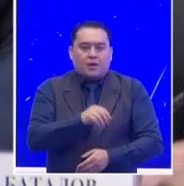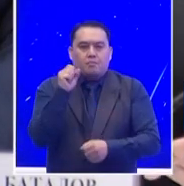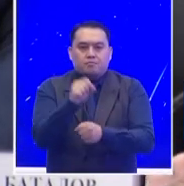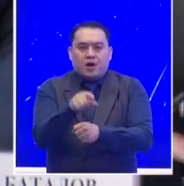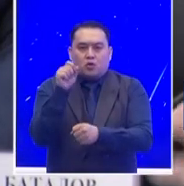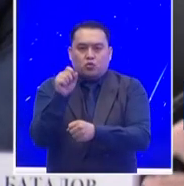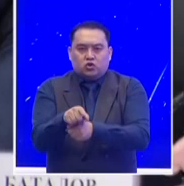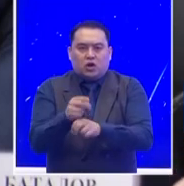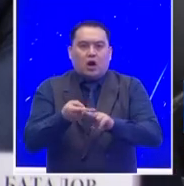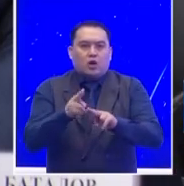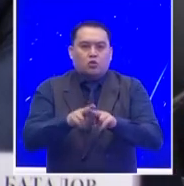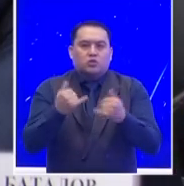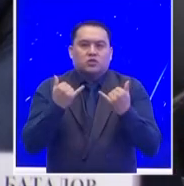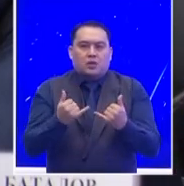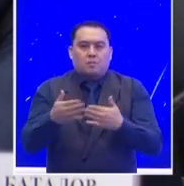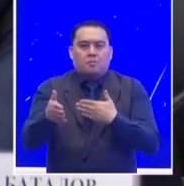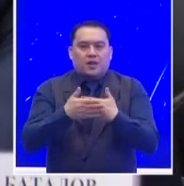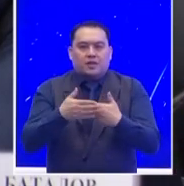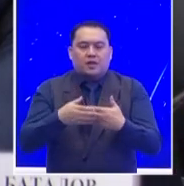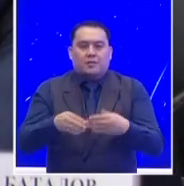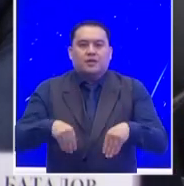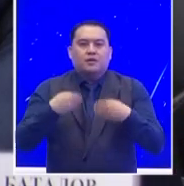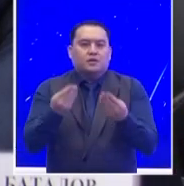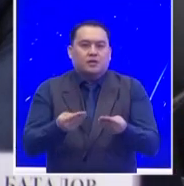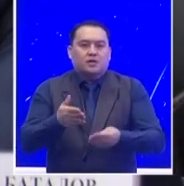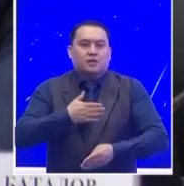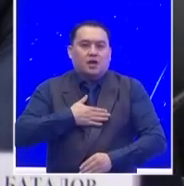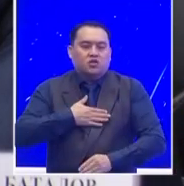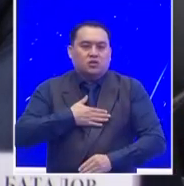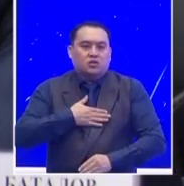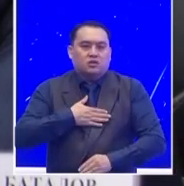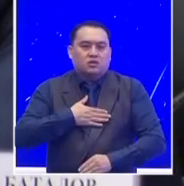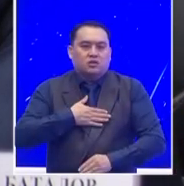поручения, которые на сегодняшний день перед нами поставил наш